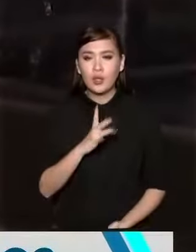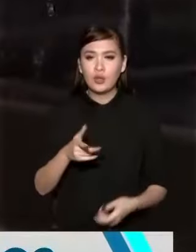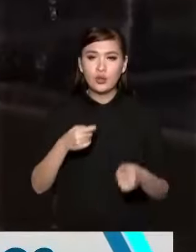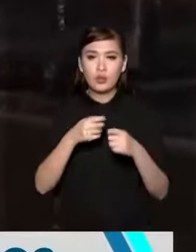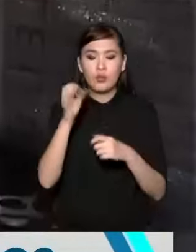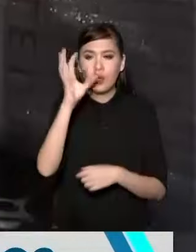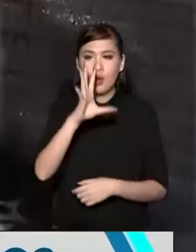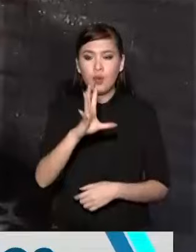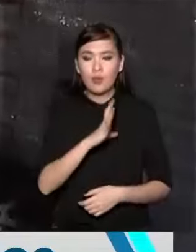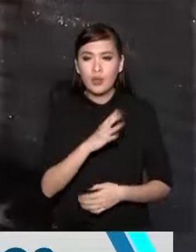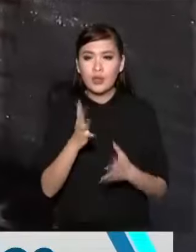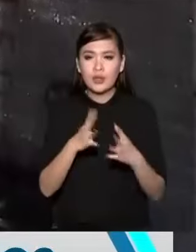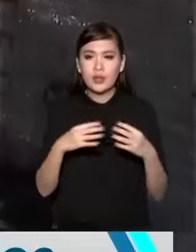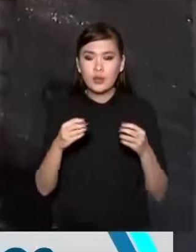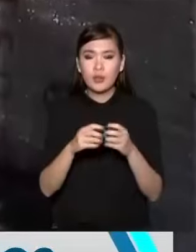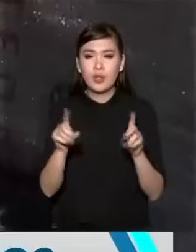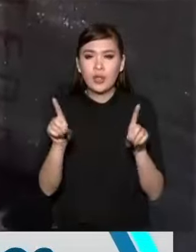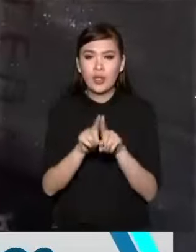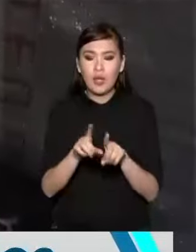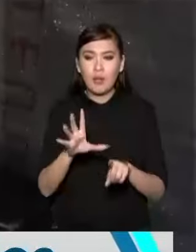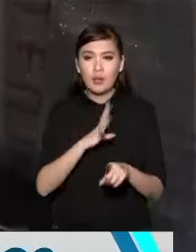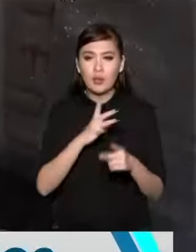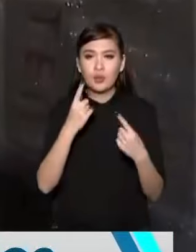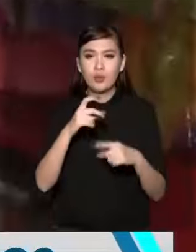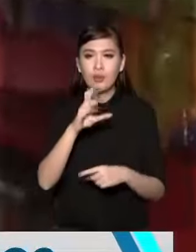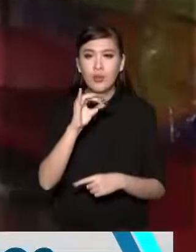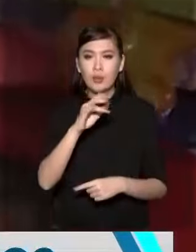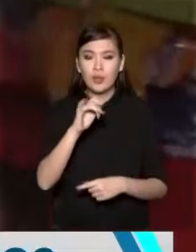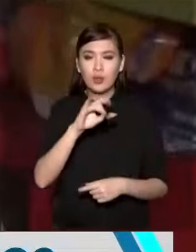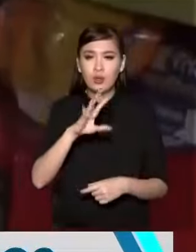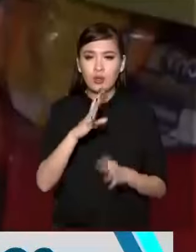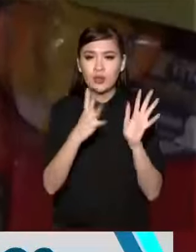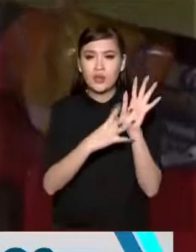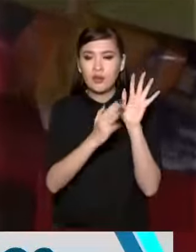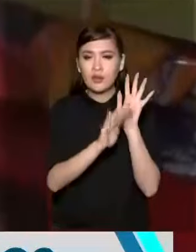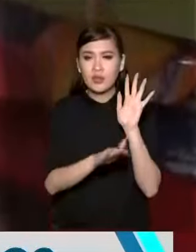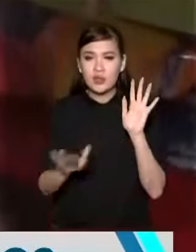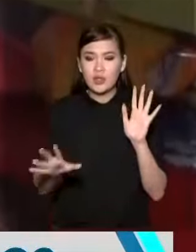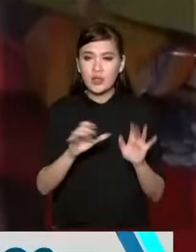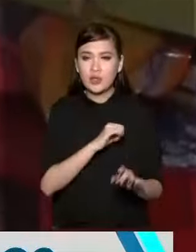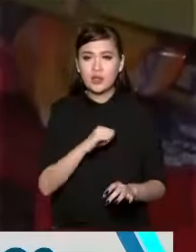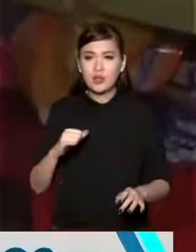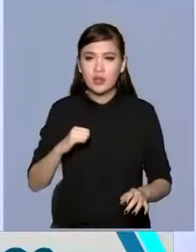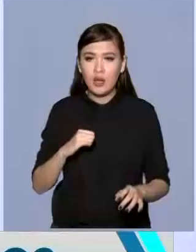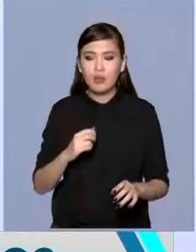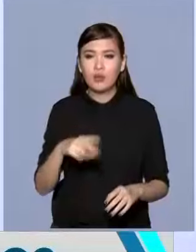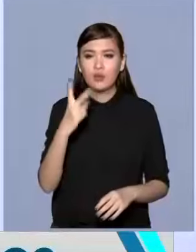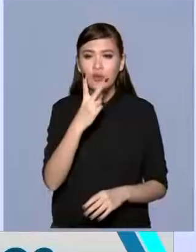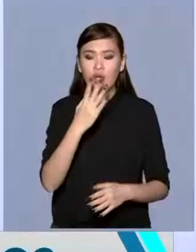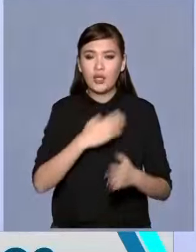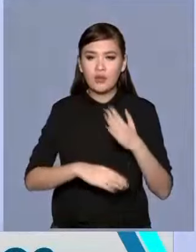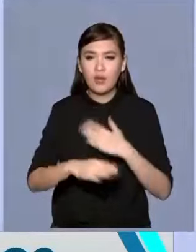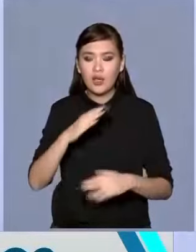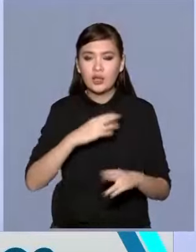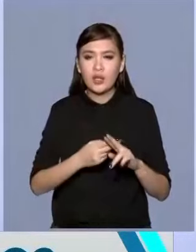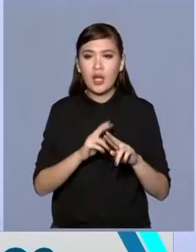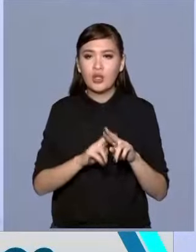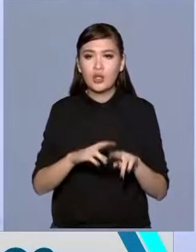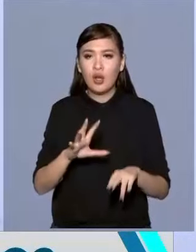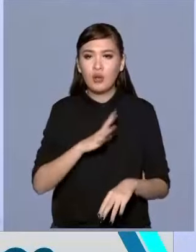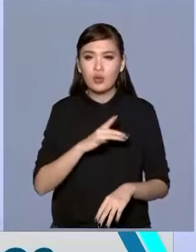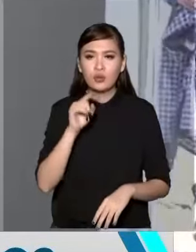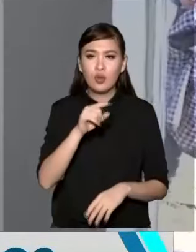семье Кобегеновых из села Бескайнар. Бибигуль одна воспитывает 9 детей, 2 из которых с инвалидностью. Заплатить сотни тысяч